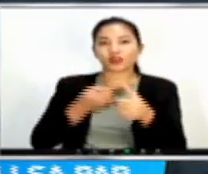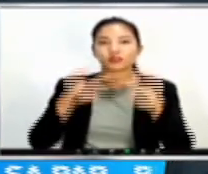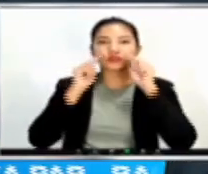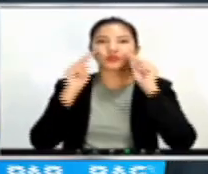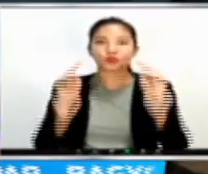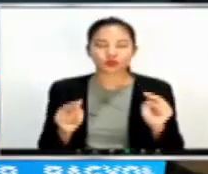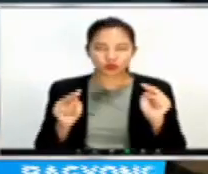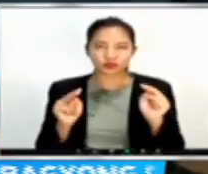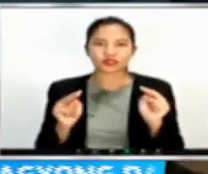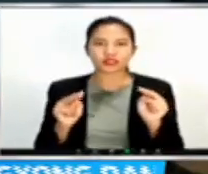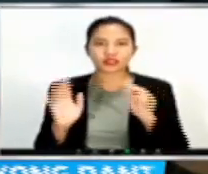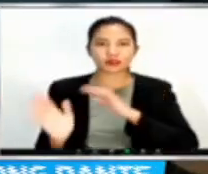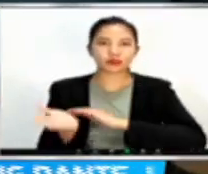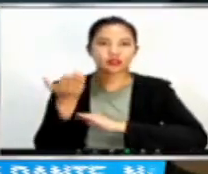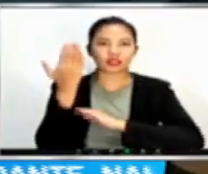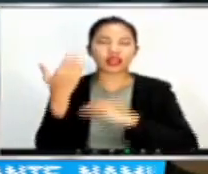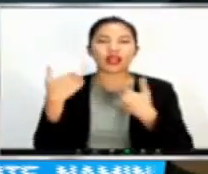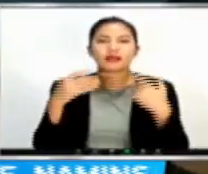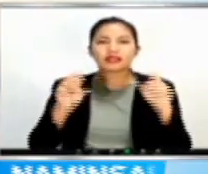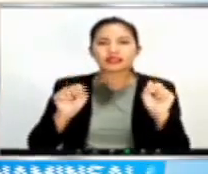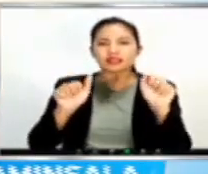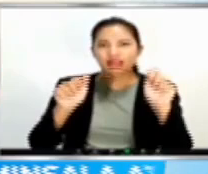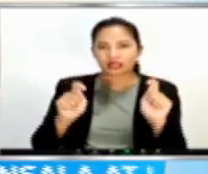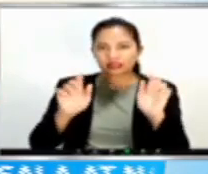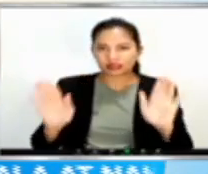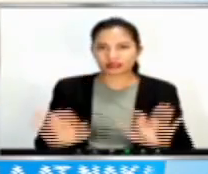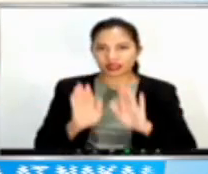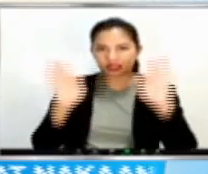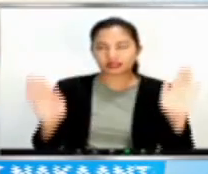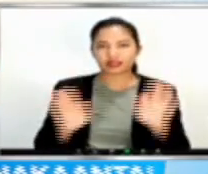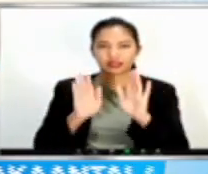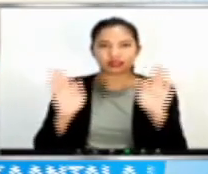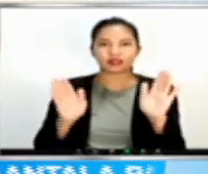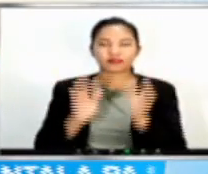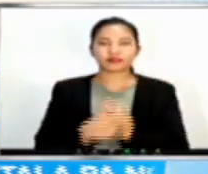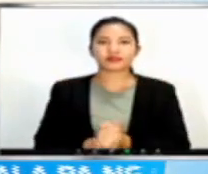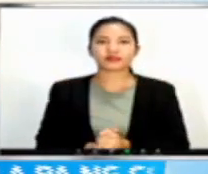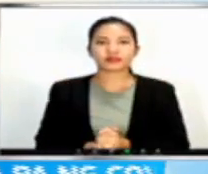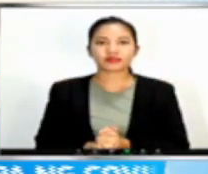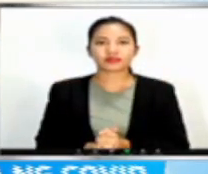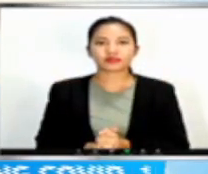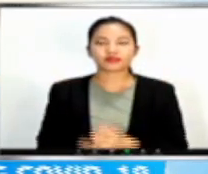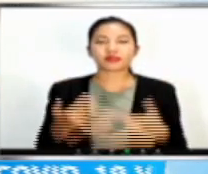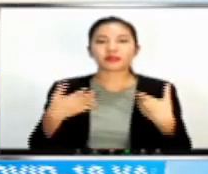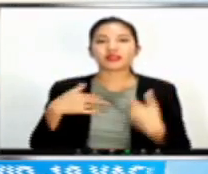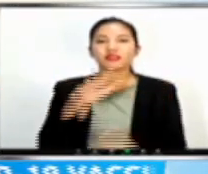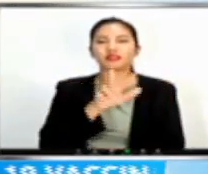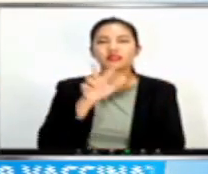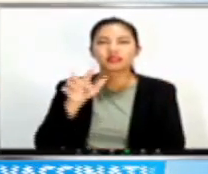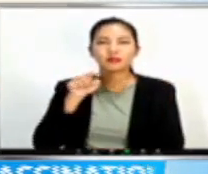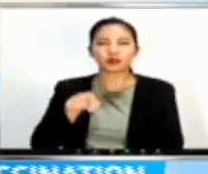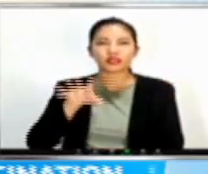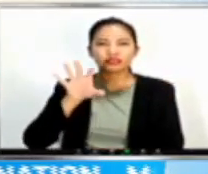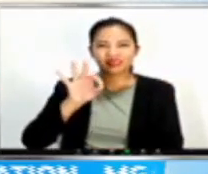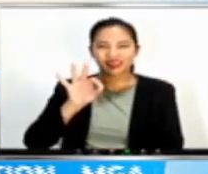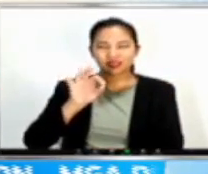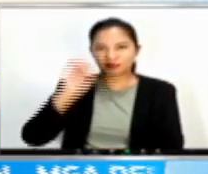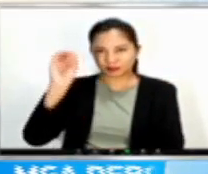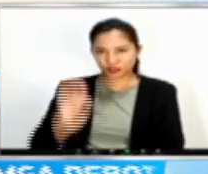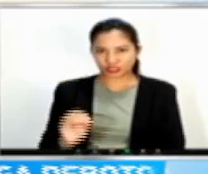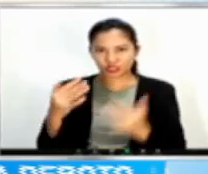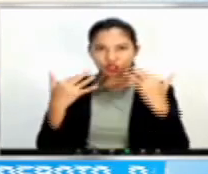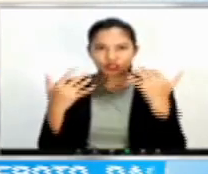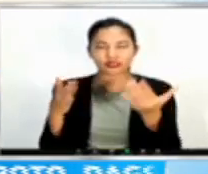ang tinututukan tuwing Sabado at Linggo. Nangunguna rin sa 33.9% total day audience share ang